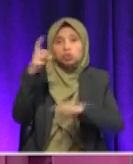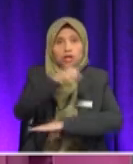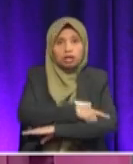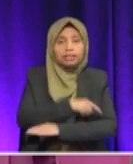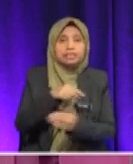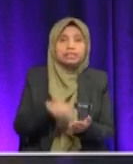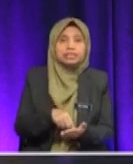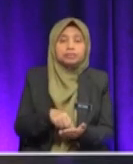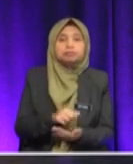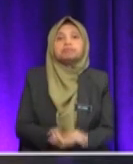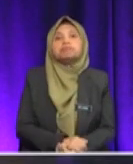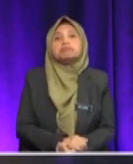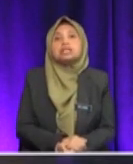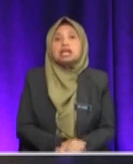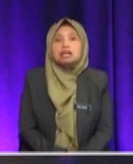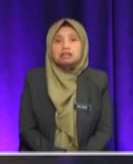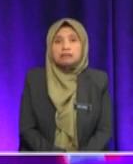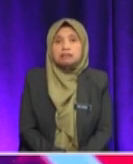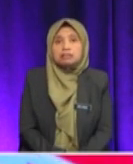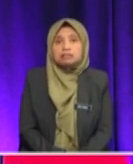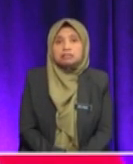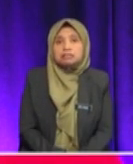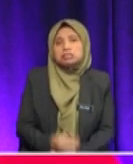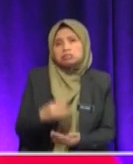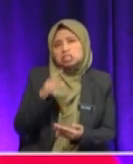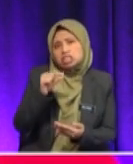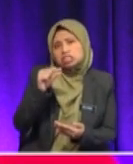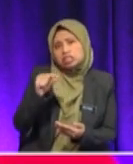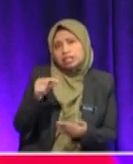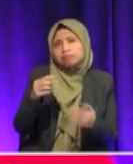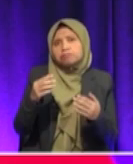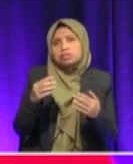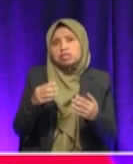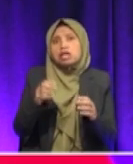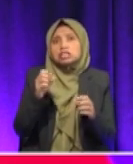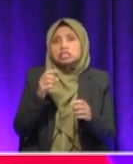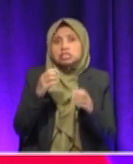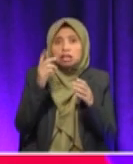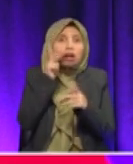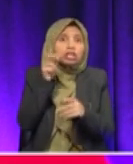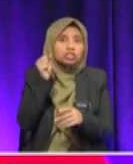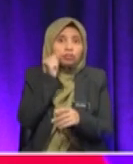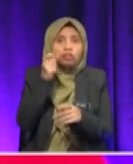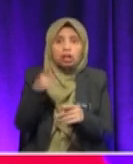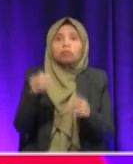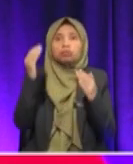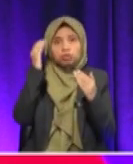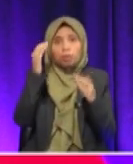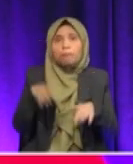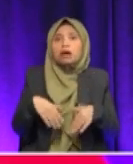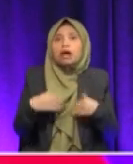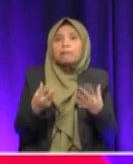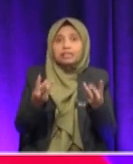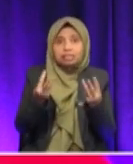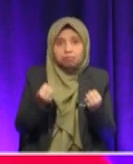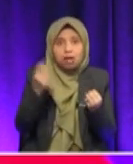ini ahlinya Cikgu reserch sedikit seandainya cukup berangkat tadi saya pun dapat Kenapa sih sedikitlah Bagaimana